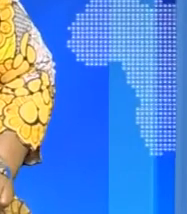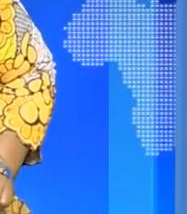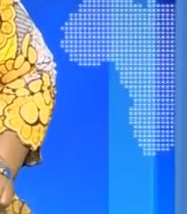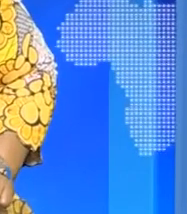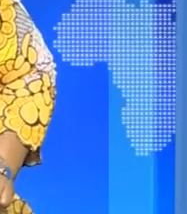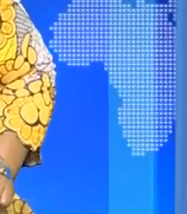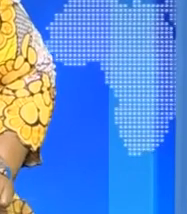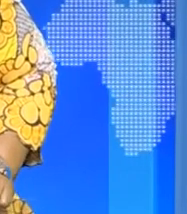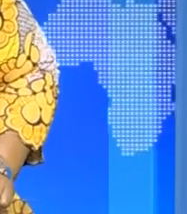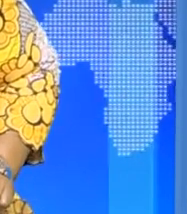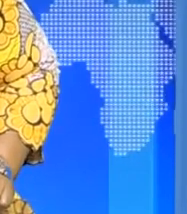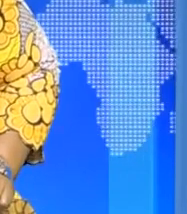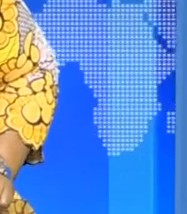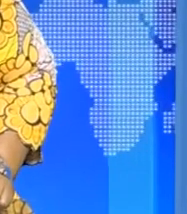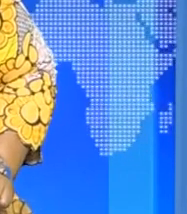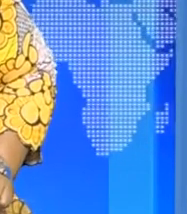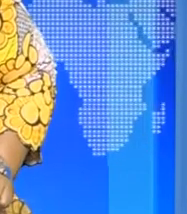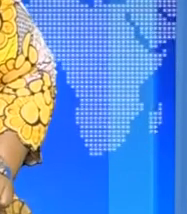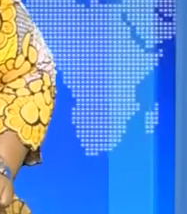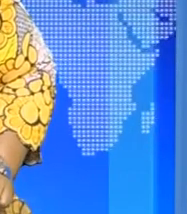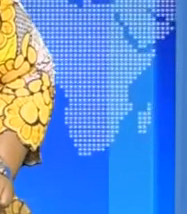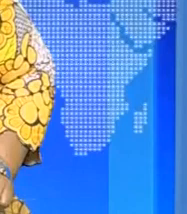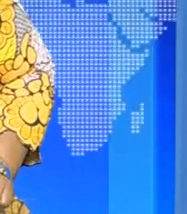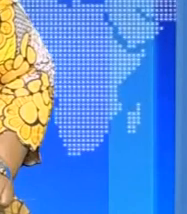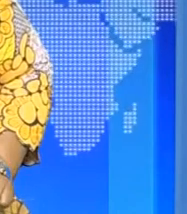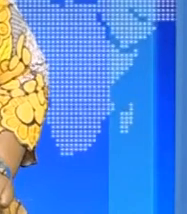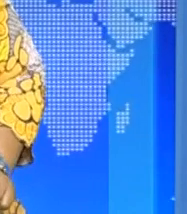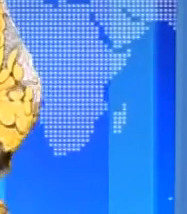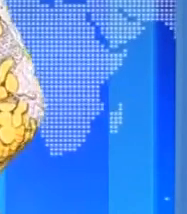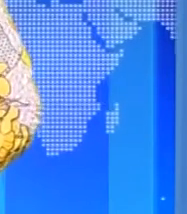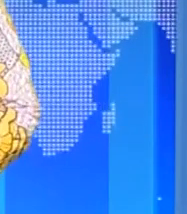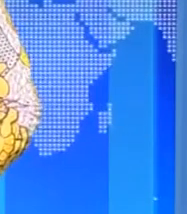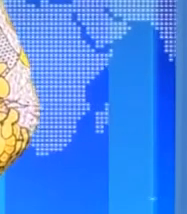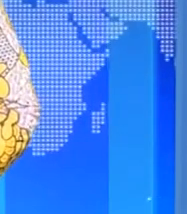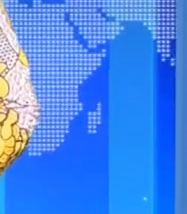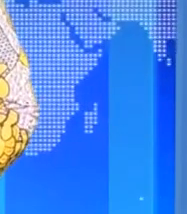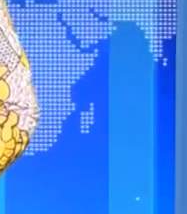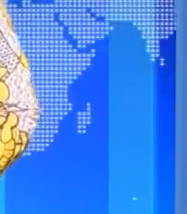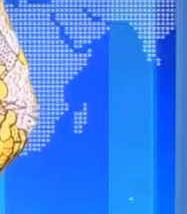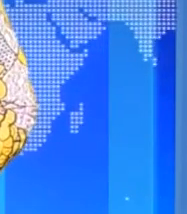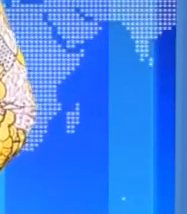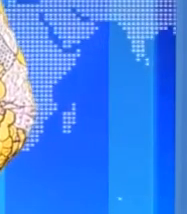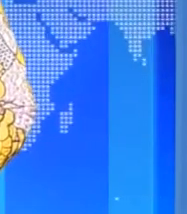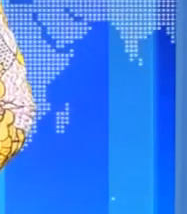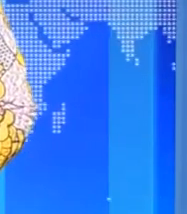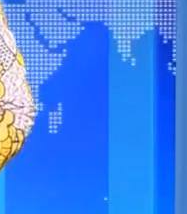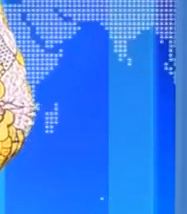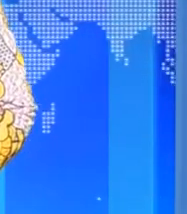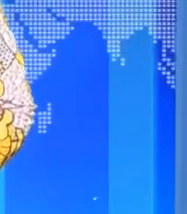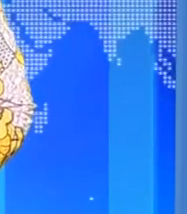Kintambo, Montfleury, Jamaïque, Ma Campagne, Joli Parc, Ozone, Météo,